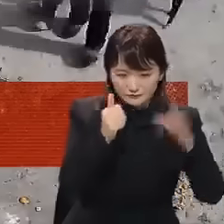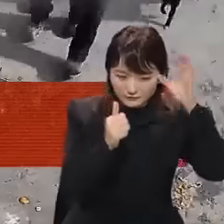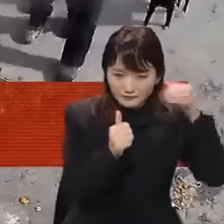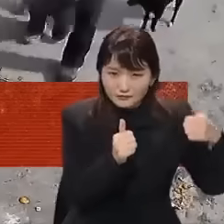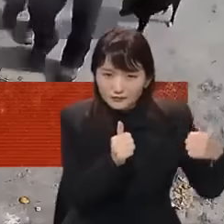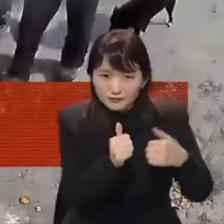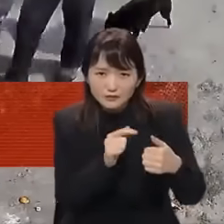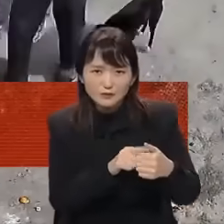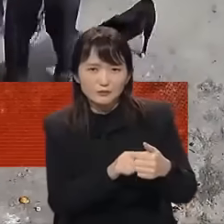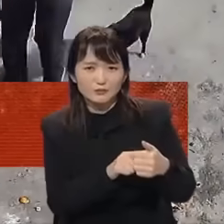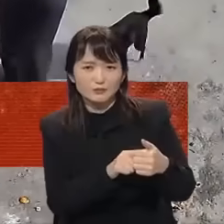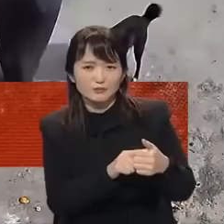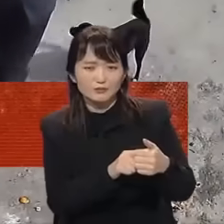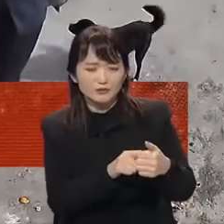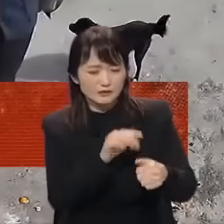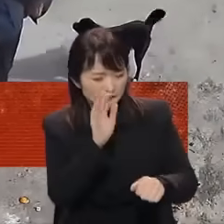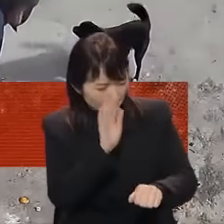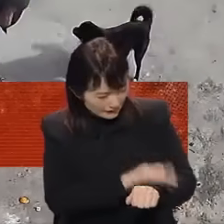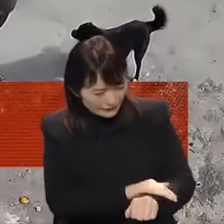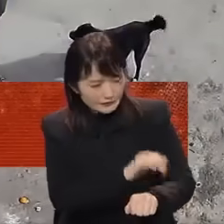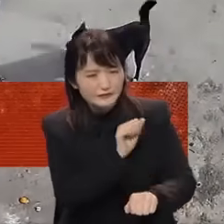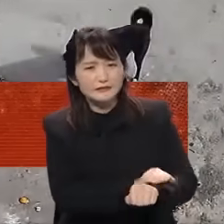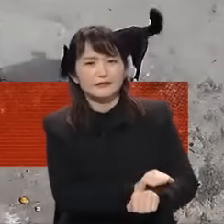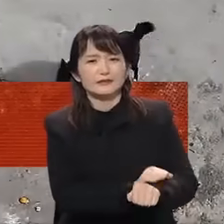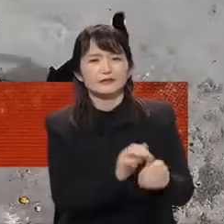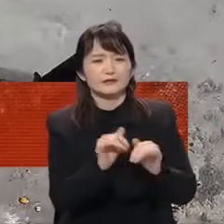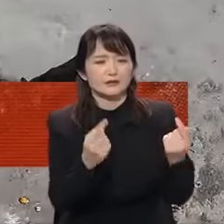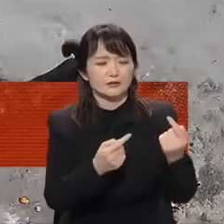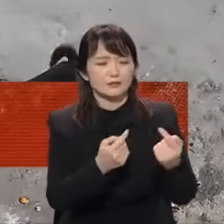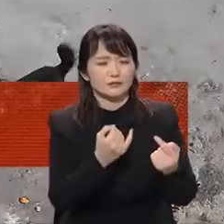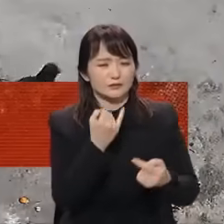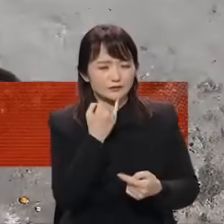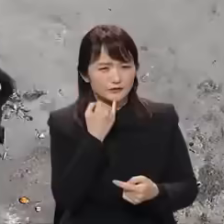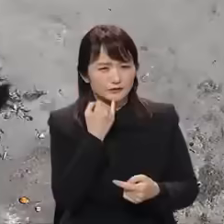누리꾼들은 기특하다, 사람보다 낫다, 이런 찬사를